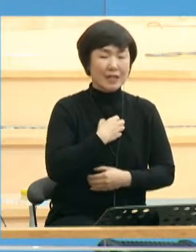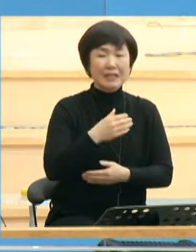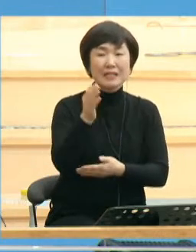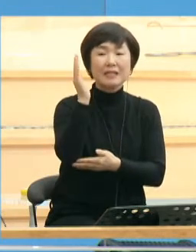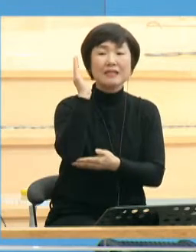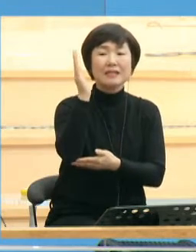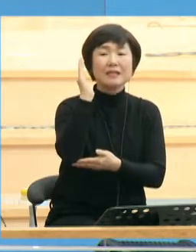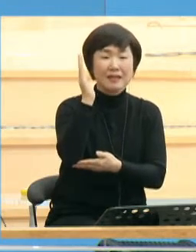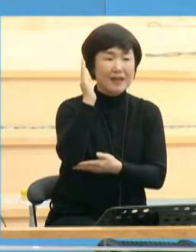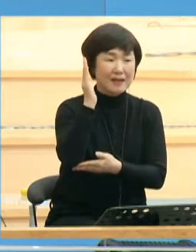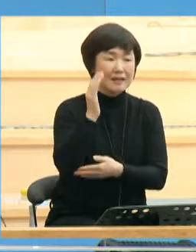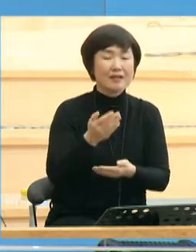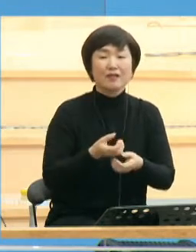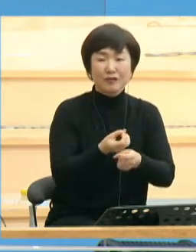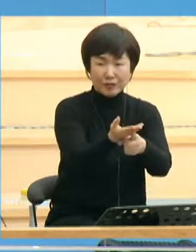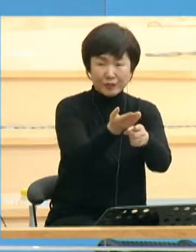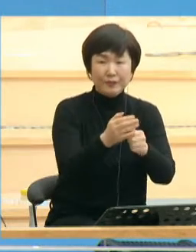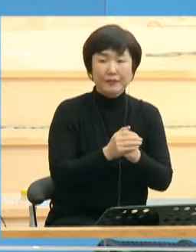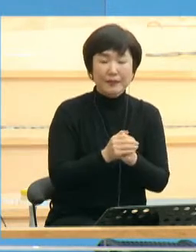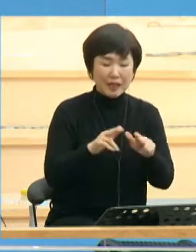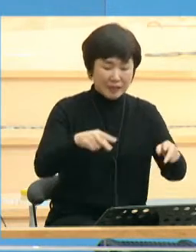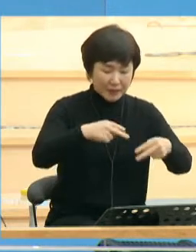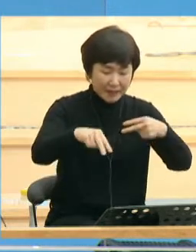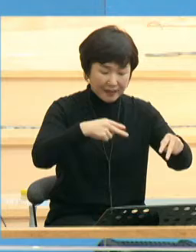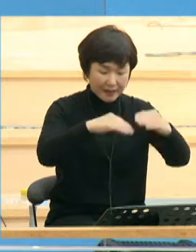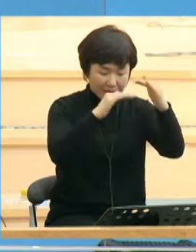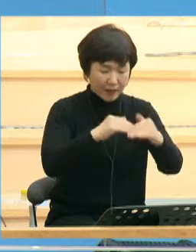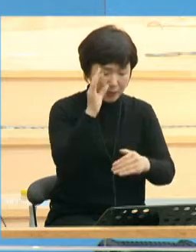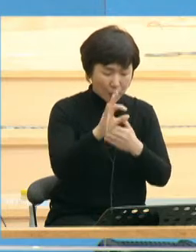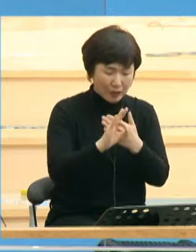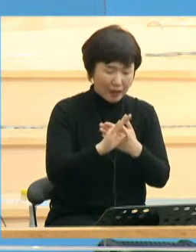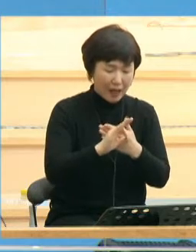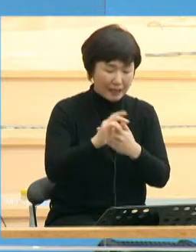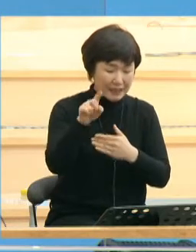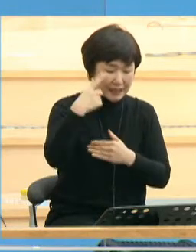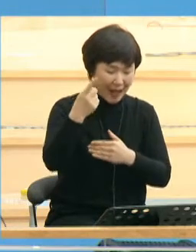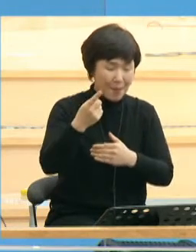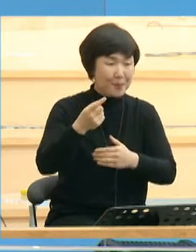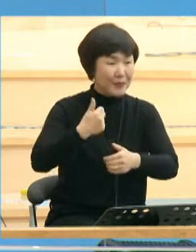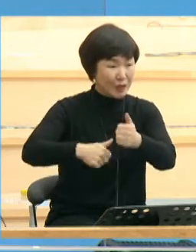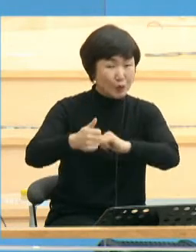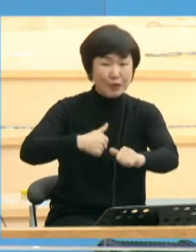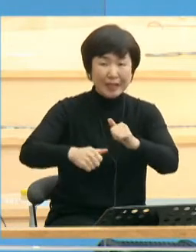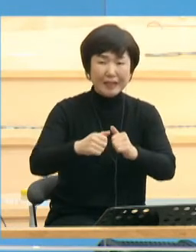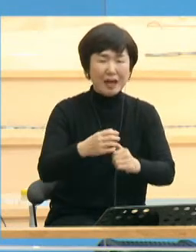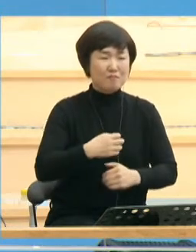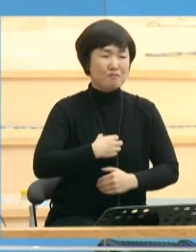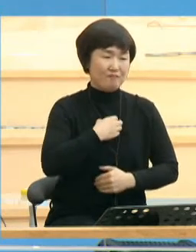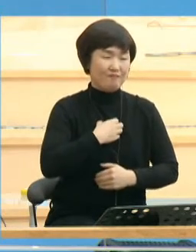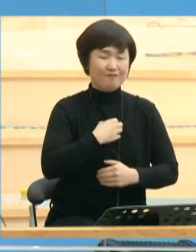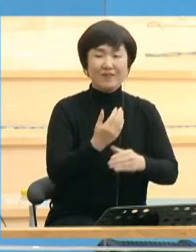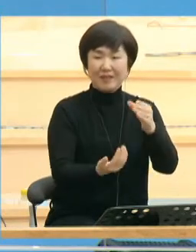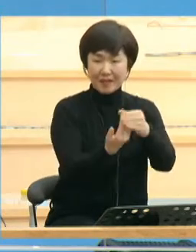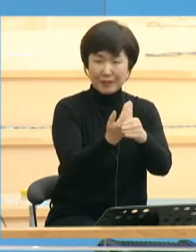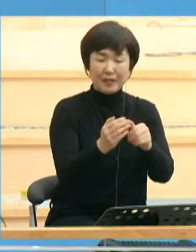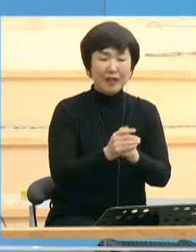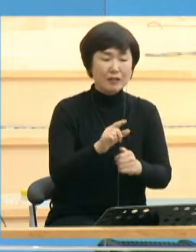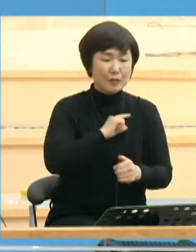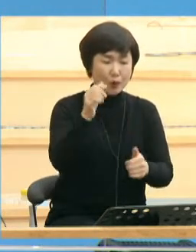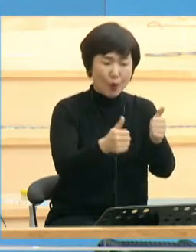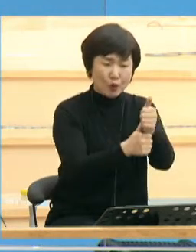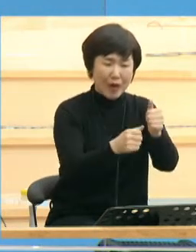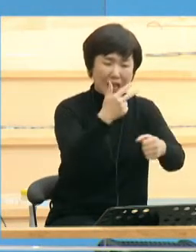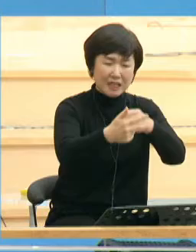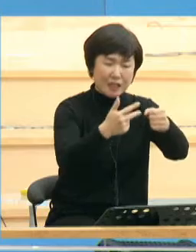읽은 사사기 본문에 보니까 다름아닌 이 다음 셀에 비극이 등장해요 모세의 후계자 뇨 수아가 7년 동안 가나안